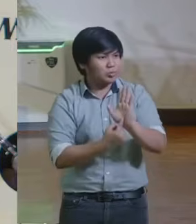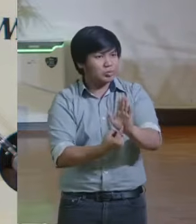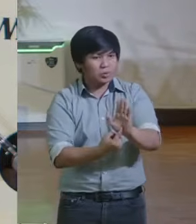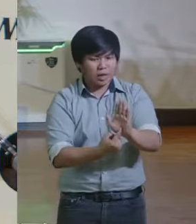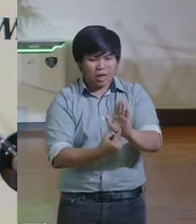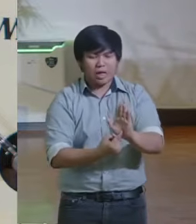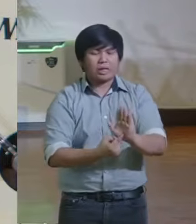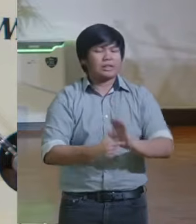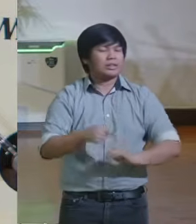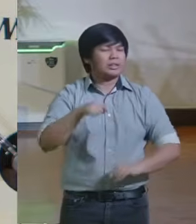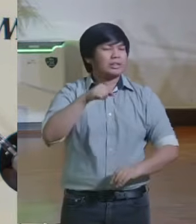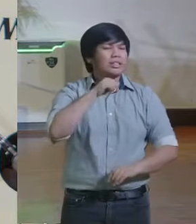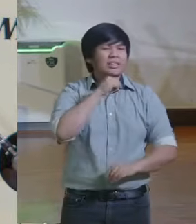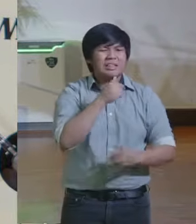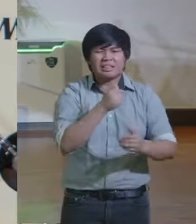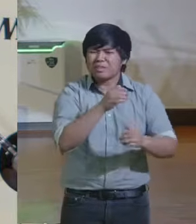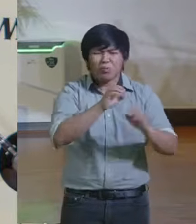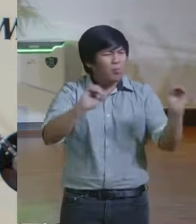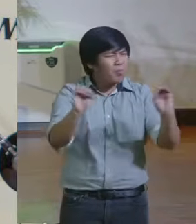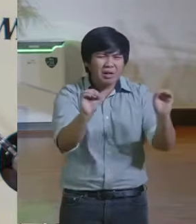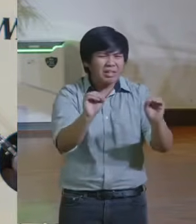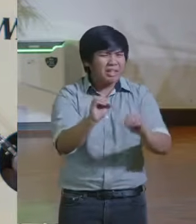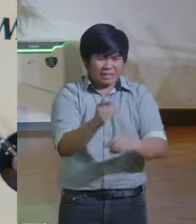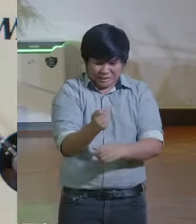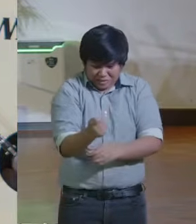nilalabanan ni Pablo sa aklat na ito.